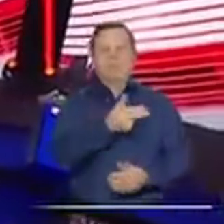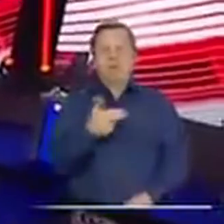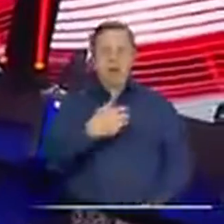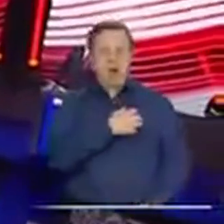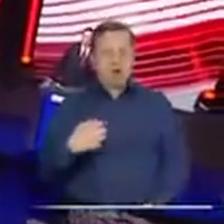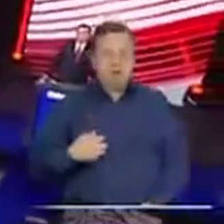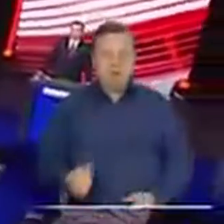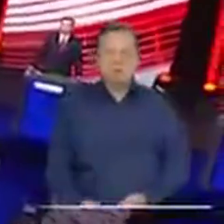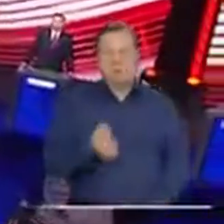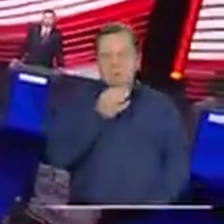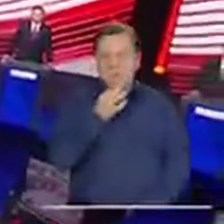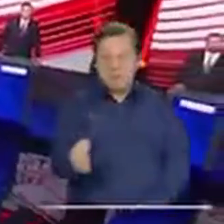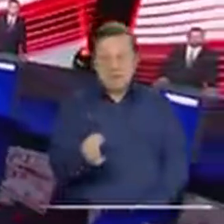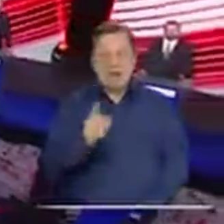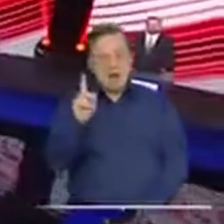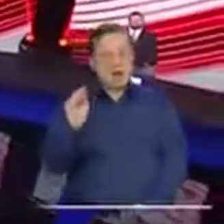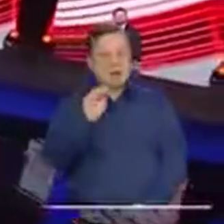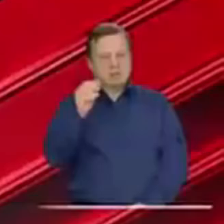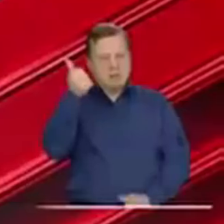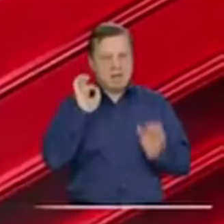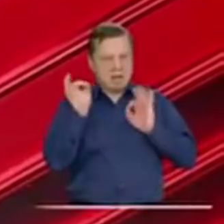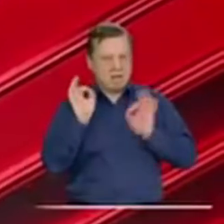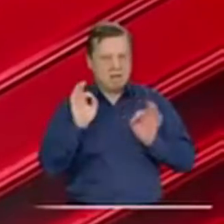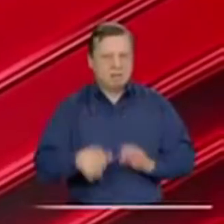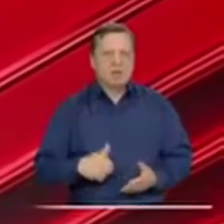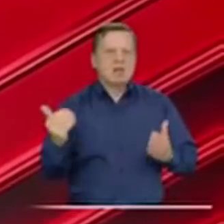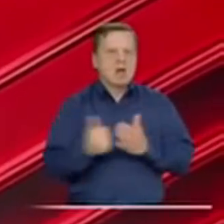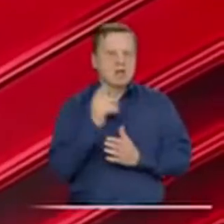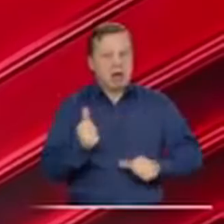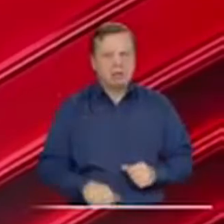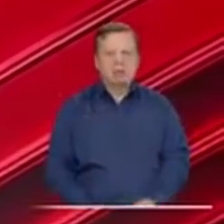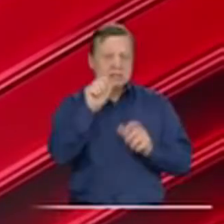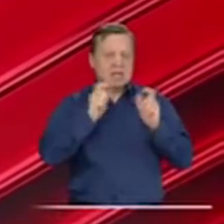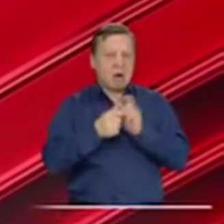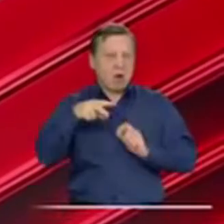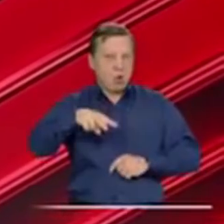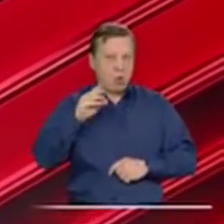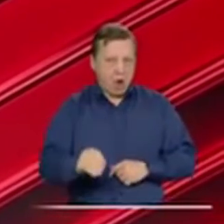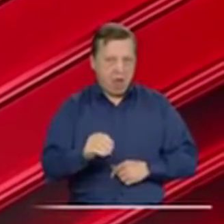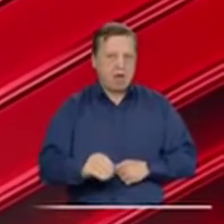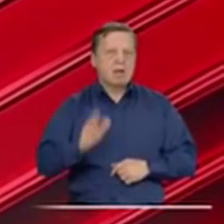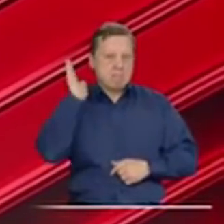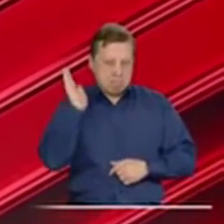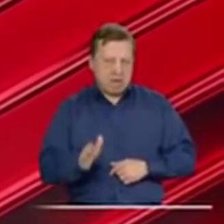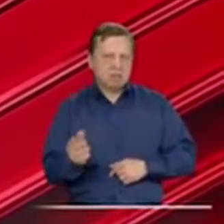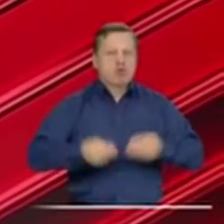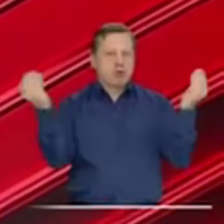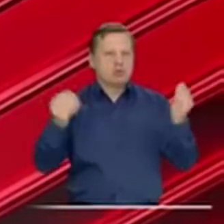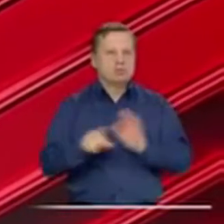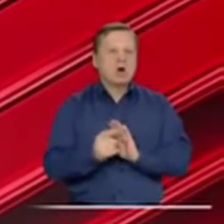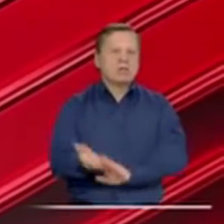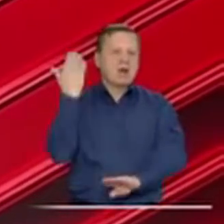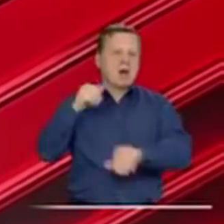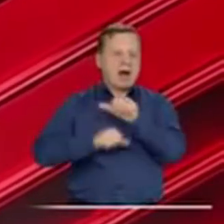I pytanie, a może pytanie jeszcze poprzedzimy jedną informacją, bo według najnowszej prognozy Komisji Europejskiej dotknie Polskę. I teraz pytanie, czy